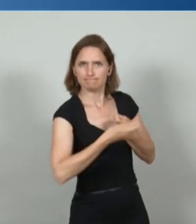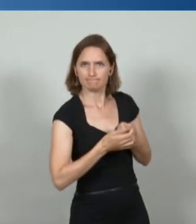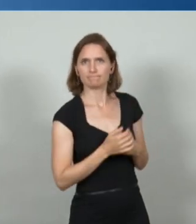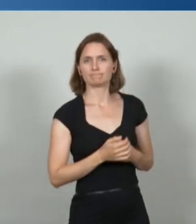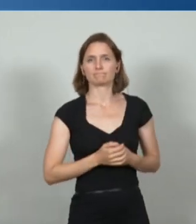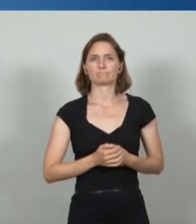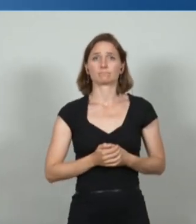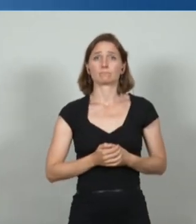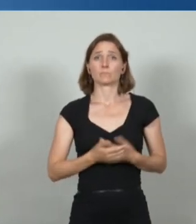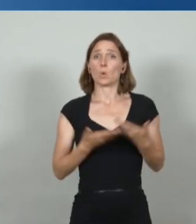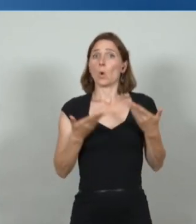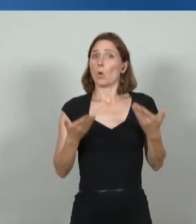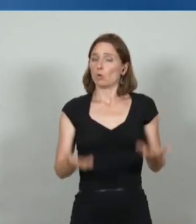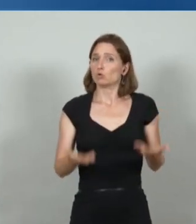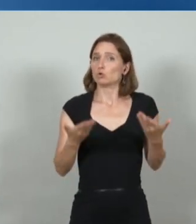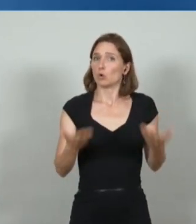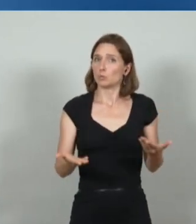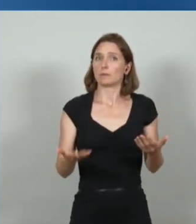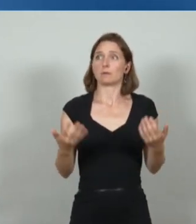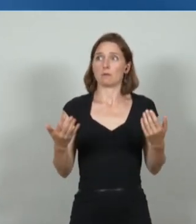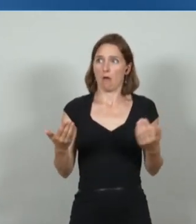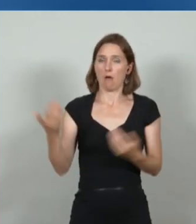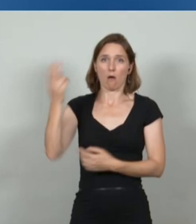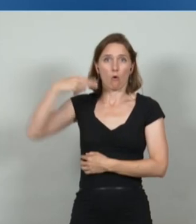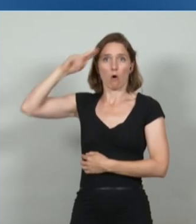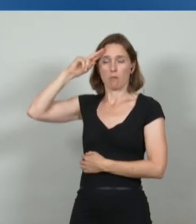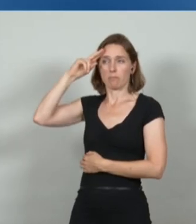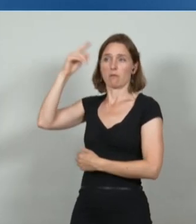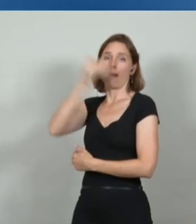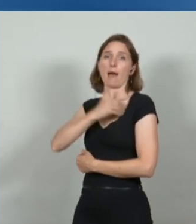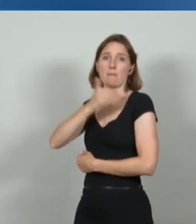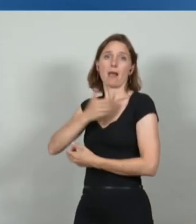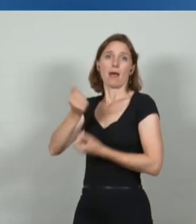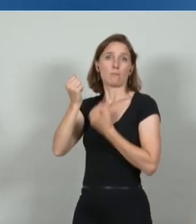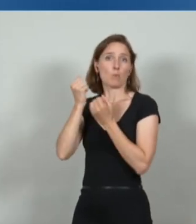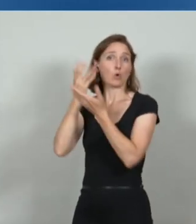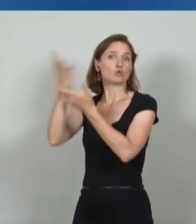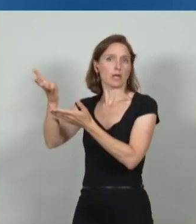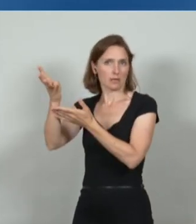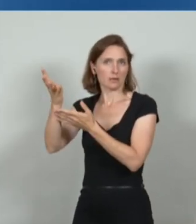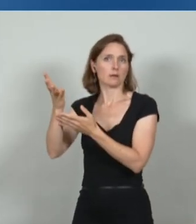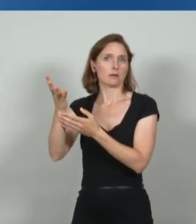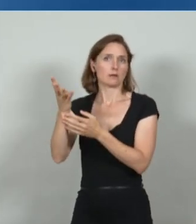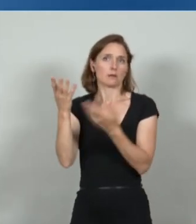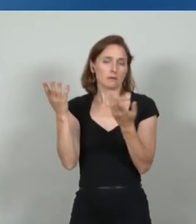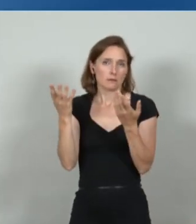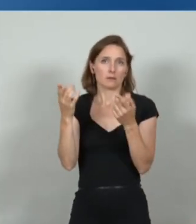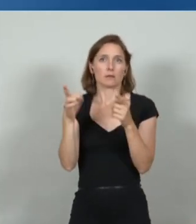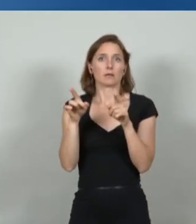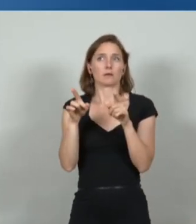sommes en train de répondre à un certain nombre d'appels à projets européens avec des partenaires et le réseau que nous avons constitué pendant l'année